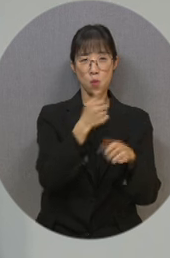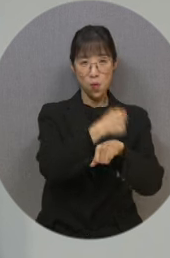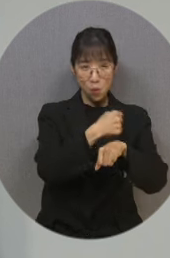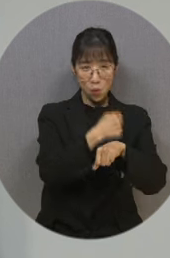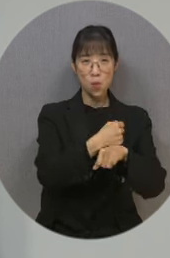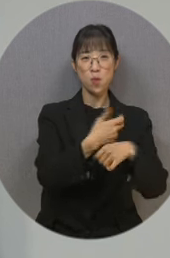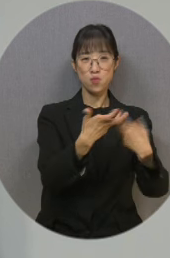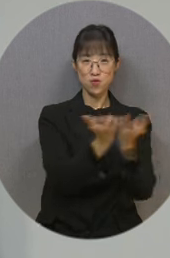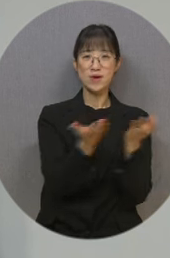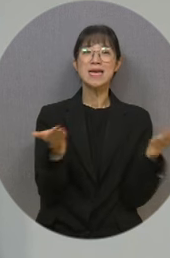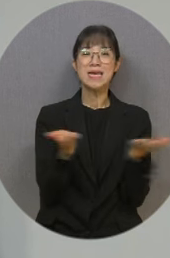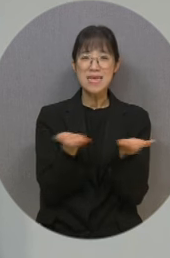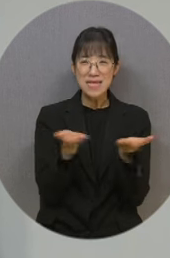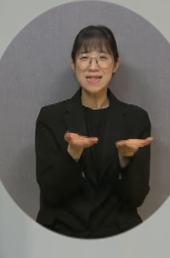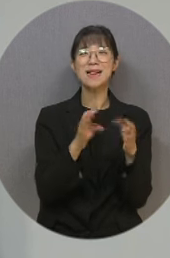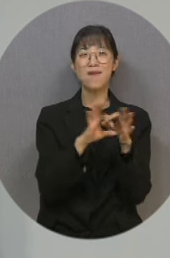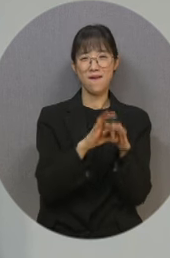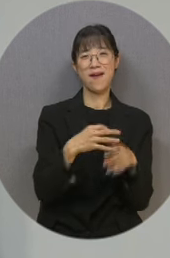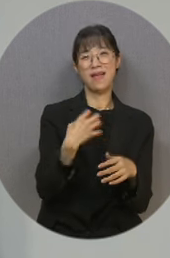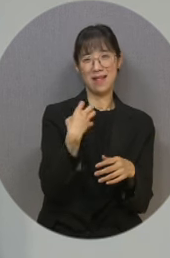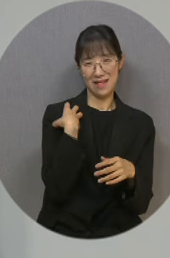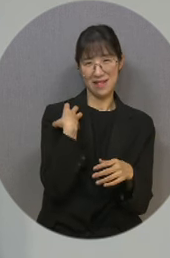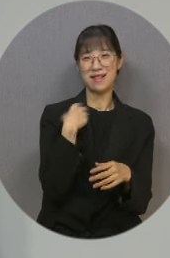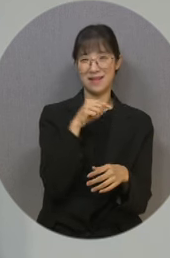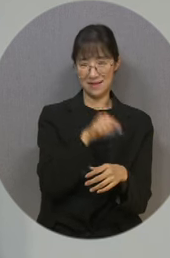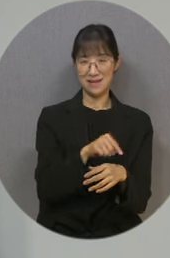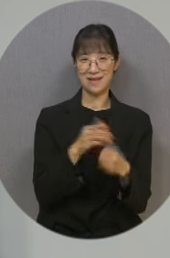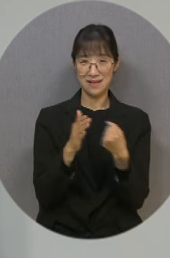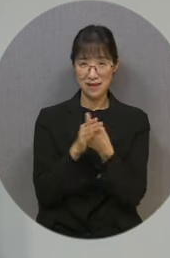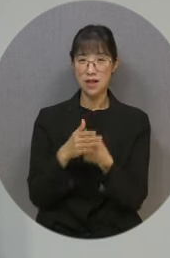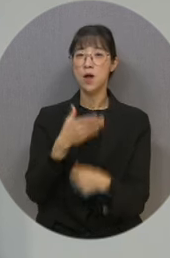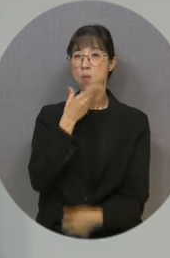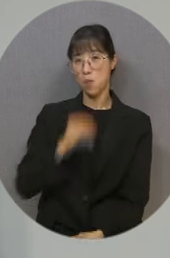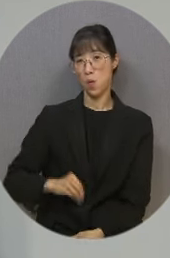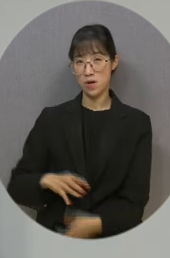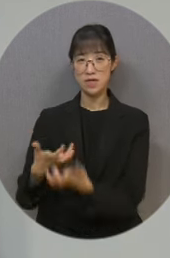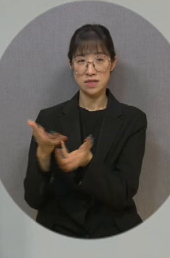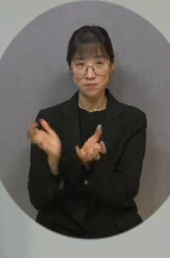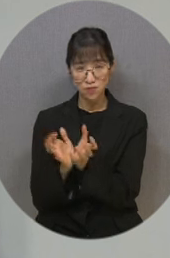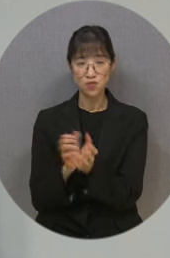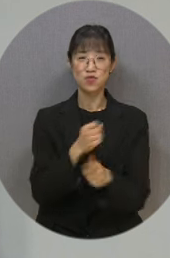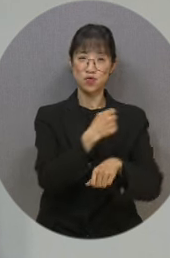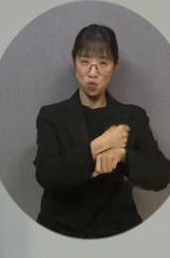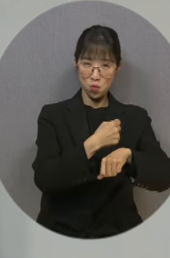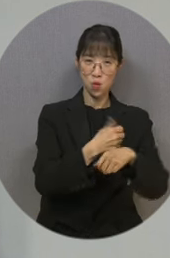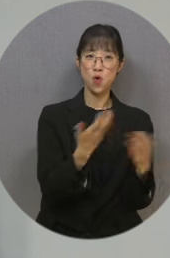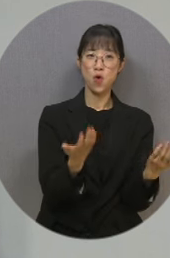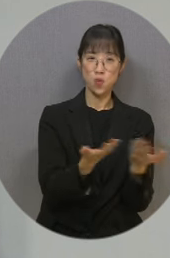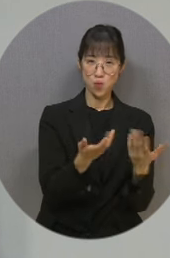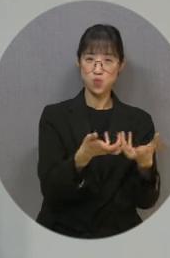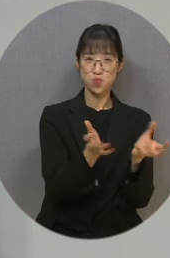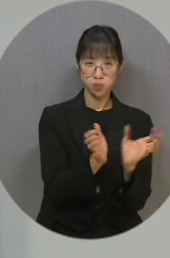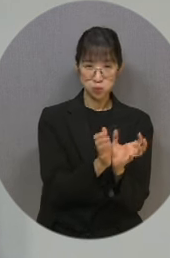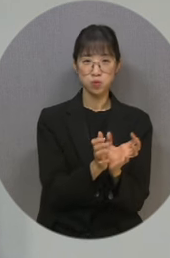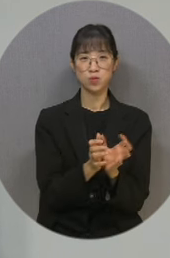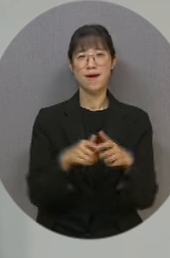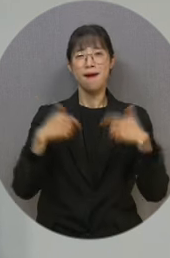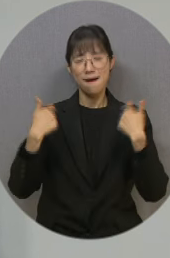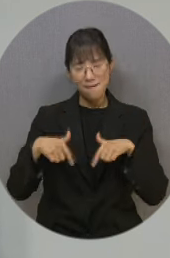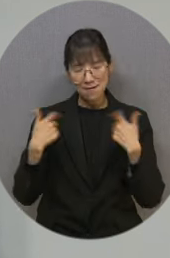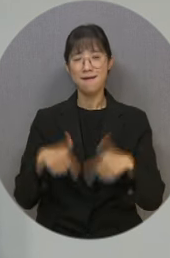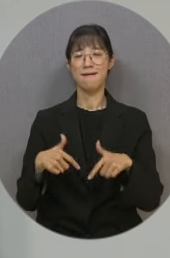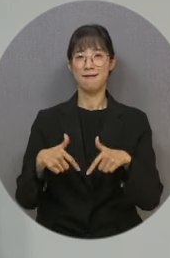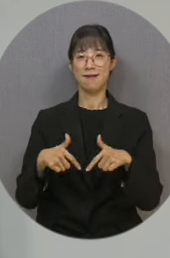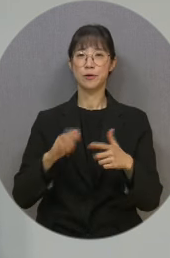일자리 정책을 담당하는 주무 부기 때문에 보건복지부와 저희 고용노동부가 아주